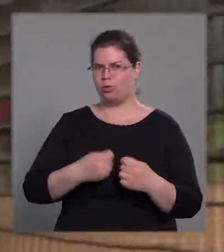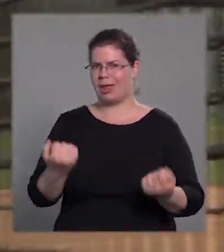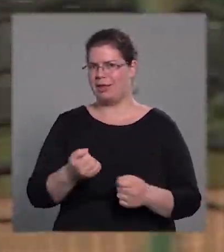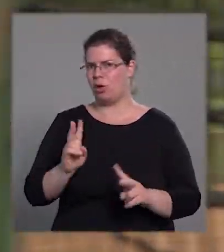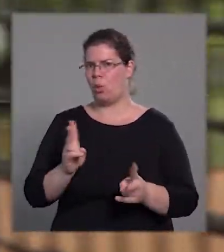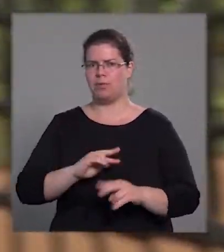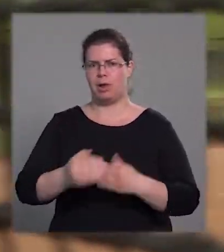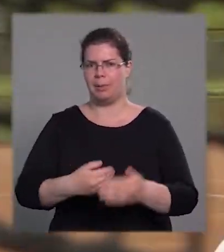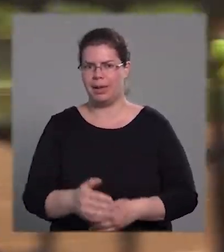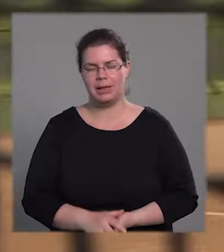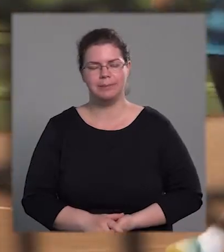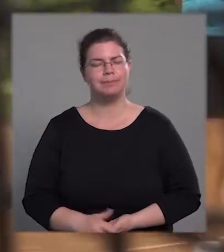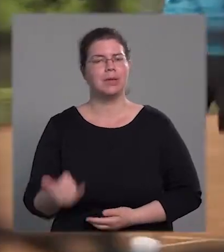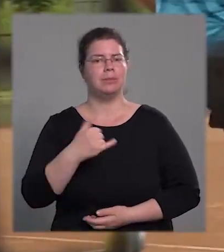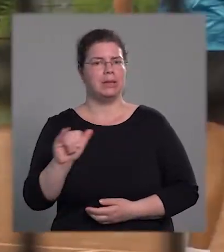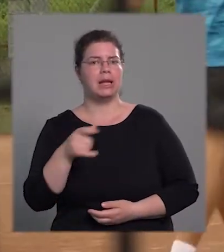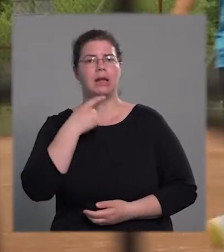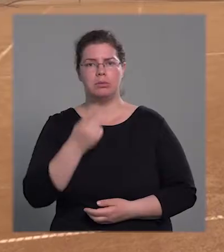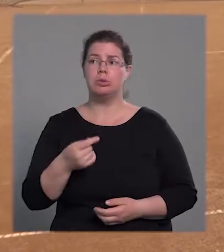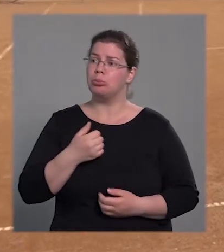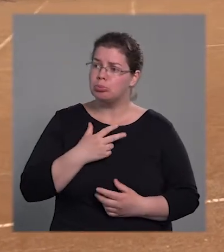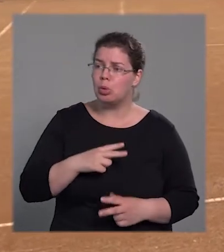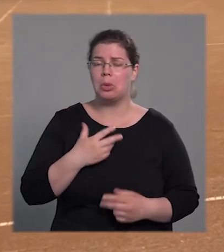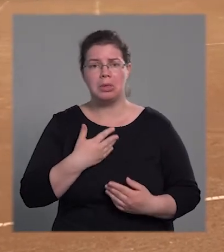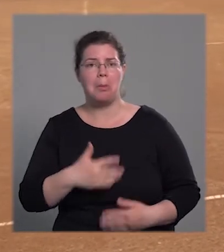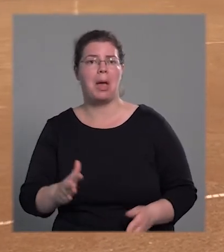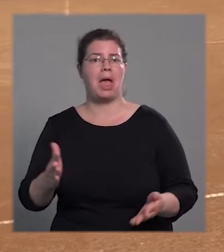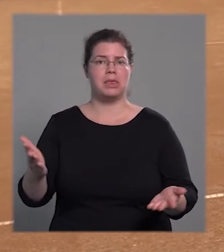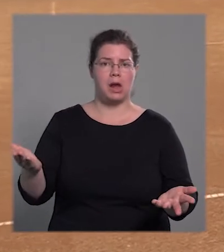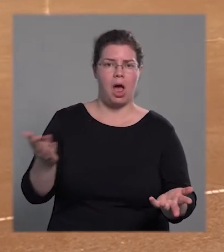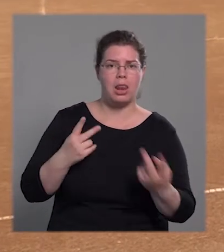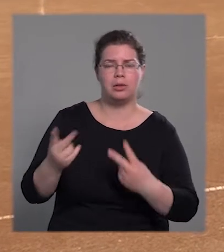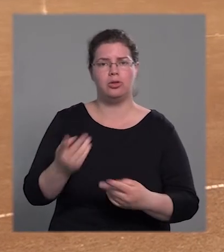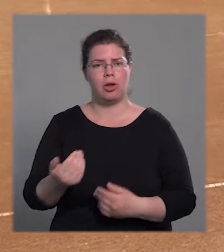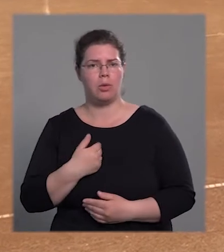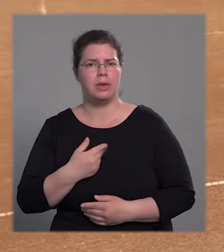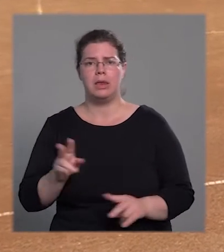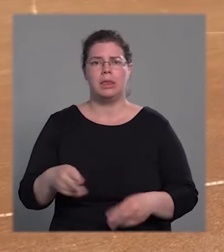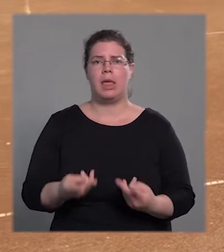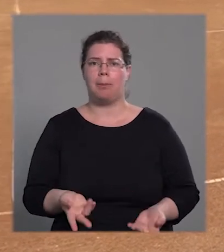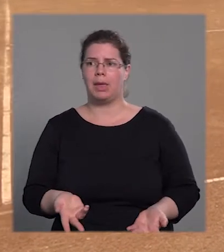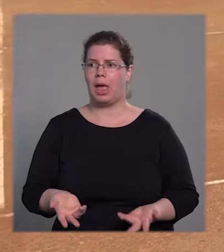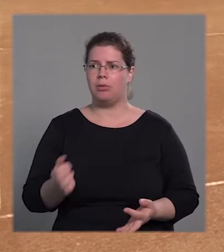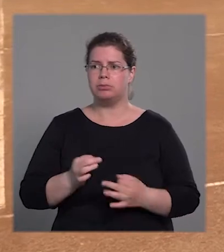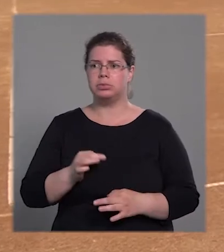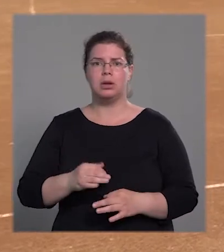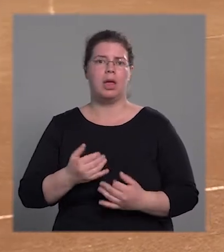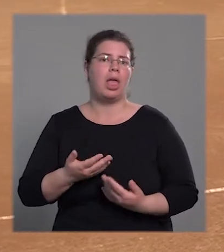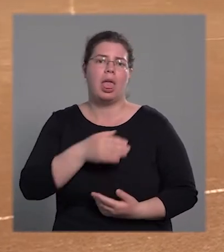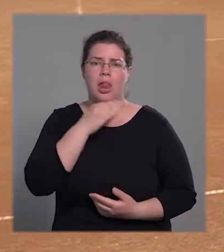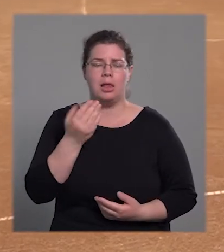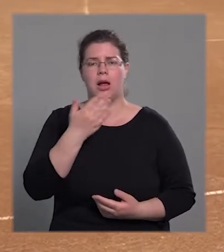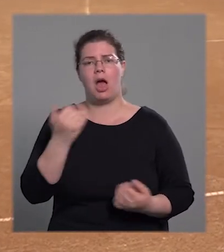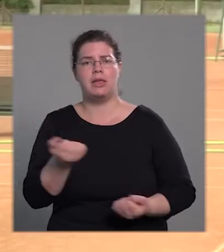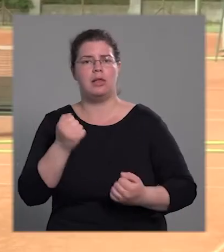menete? Mindenkinek azt mondjuk, hogy nyugodtan, bátran látogasson el hozzánk, nem kell felszerelkezni először felszereléssel, elég, hogyha egy edzőcipőt